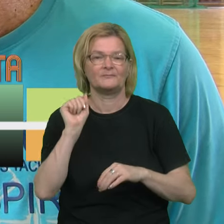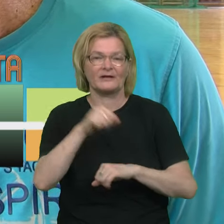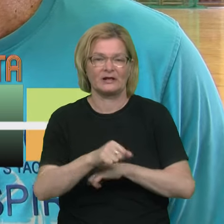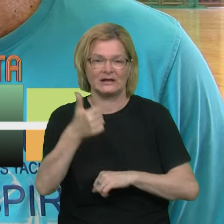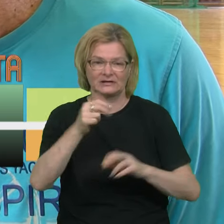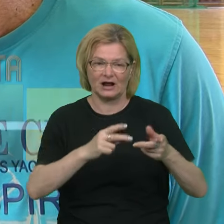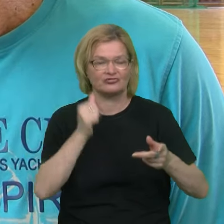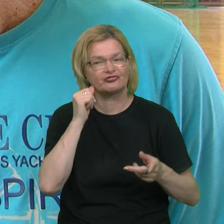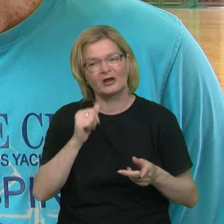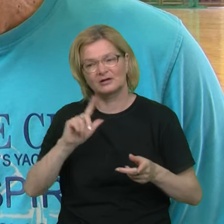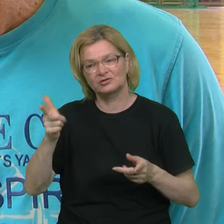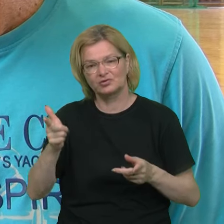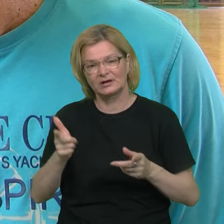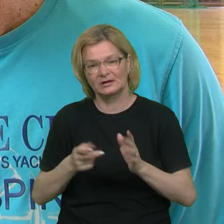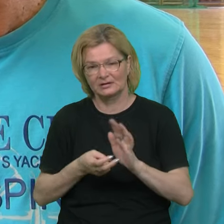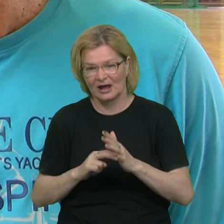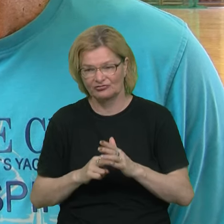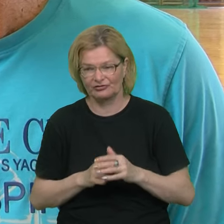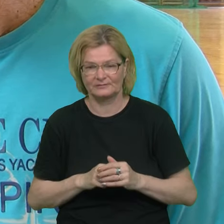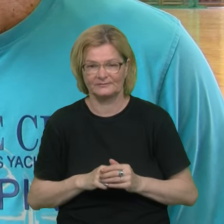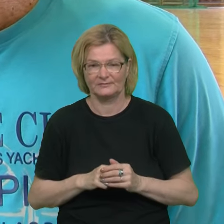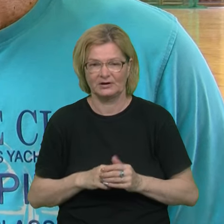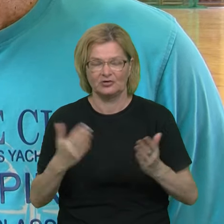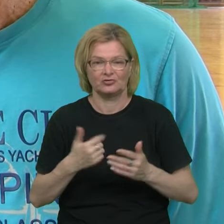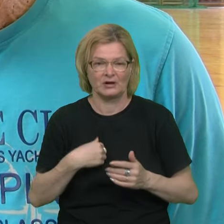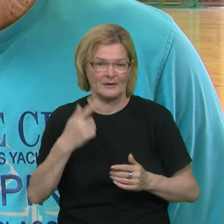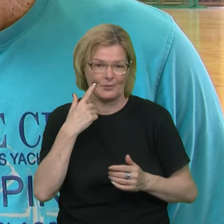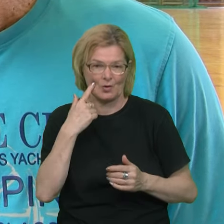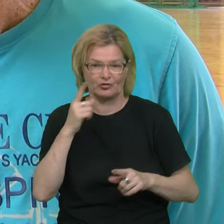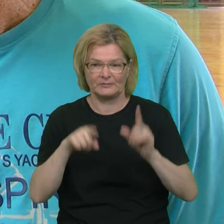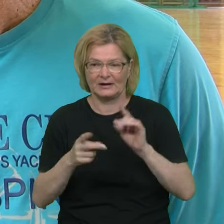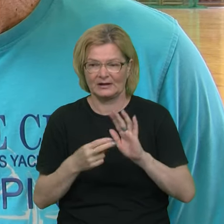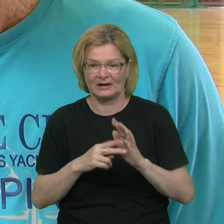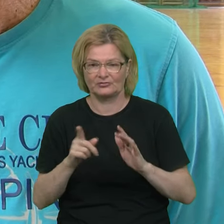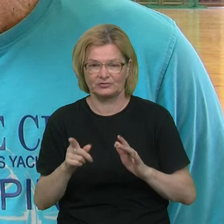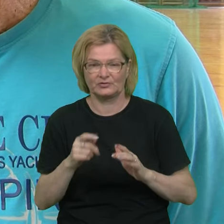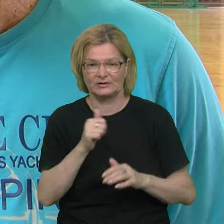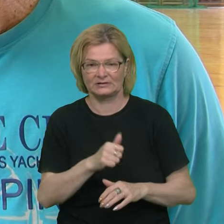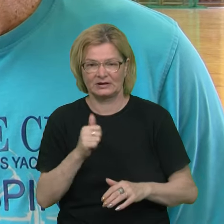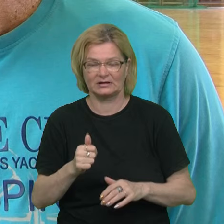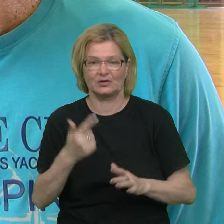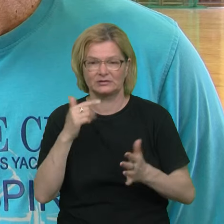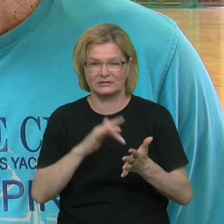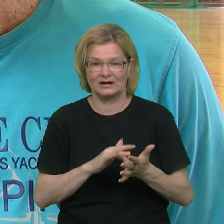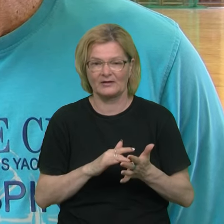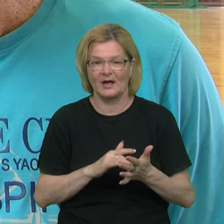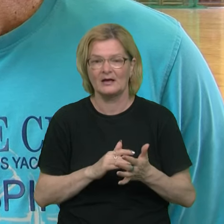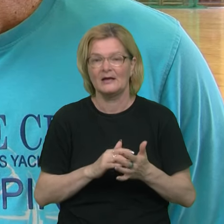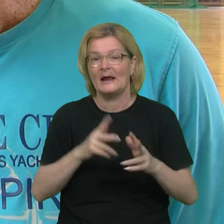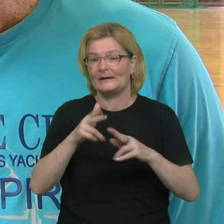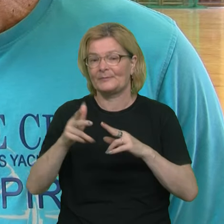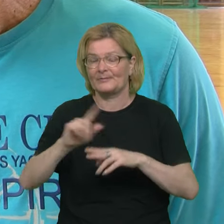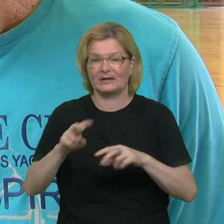to prevladava na jedan način, žene, ove cure, što ja pokušavam na neki način, to je jedan od